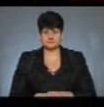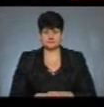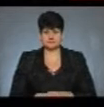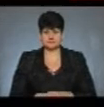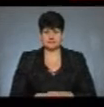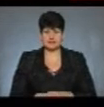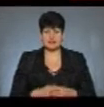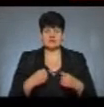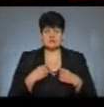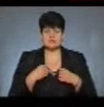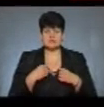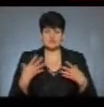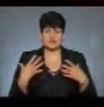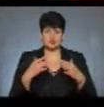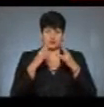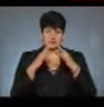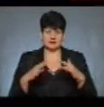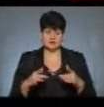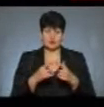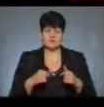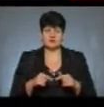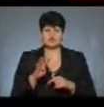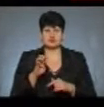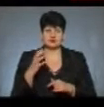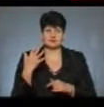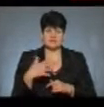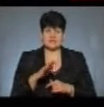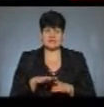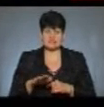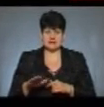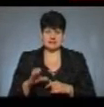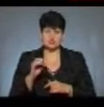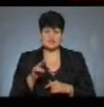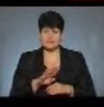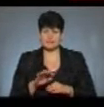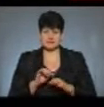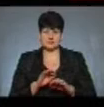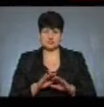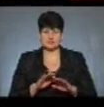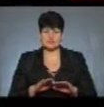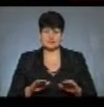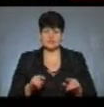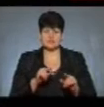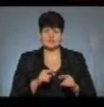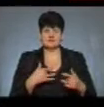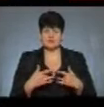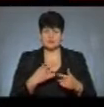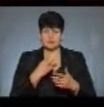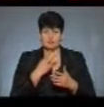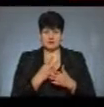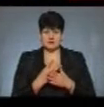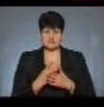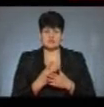Свято ялинки організували в Тернополі для 450 дітей із соціально незахищених сімей. Їм у драмтеатрі показали виставу